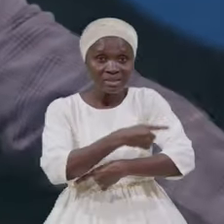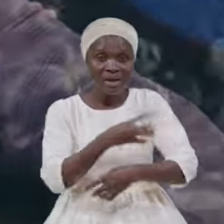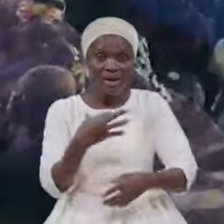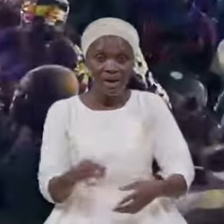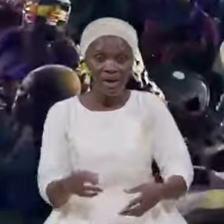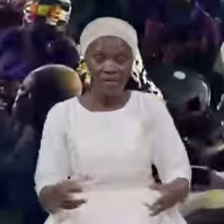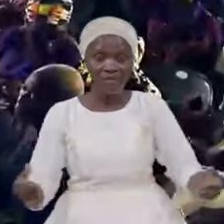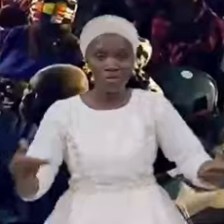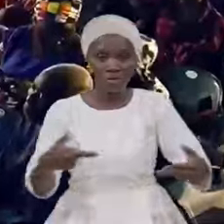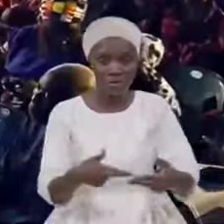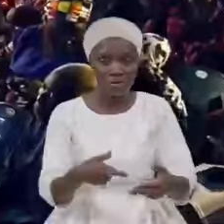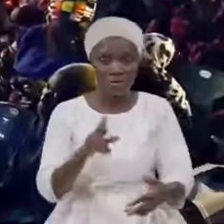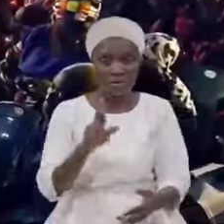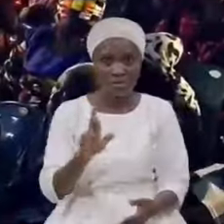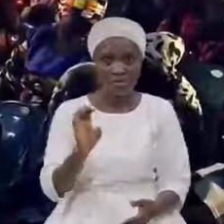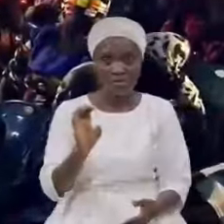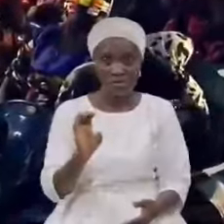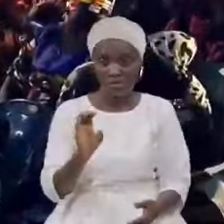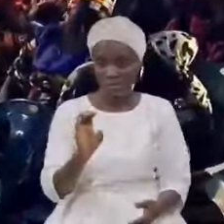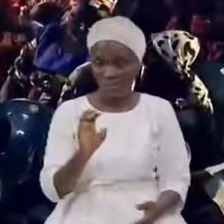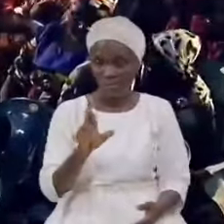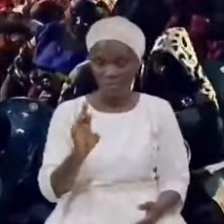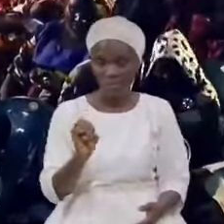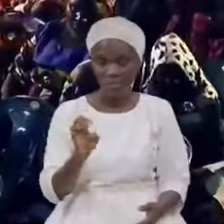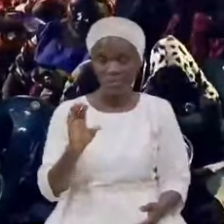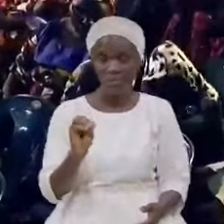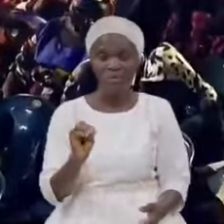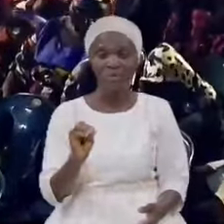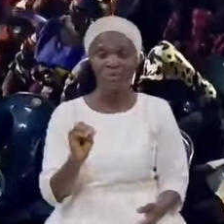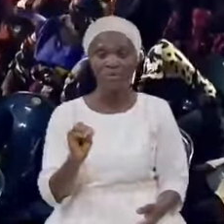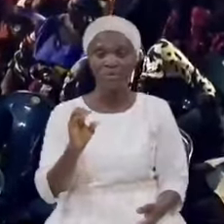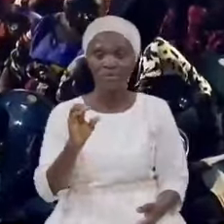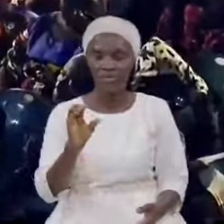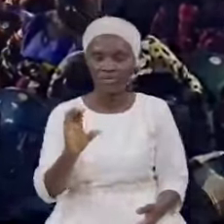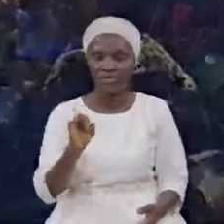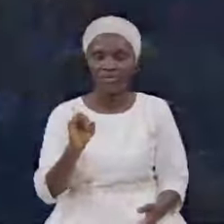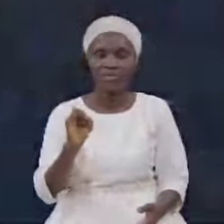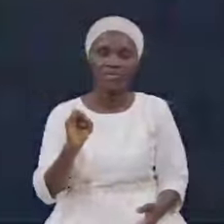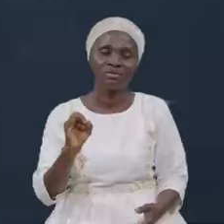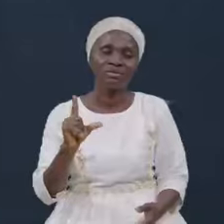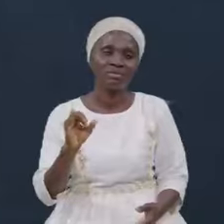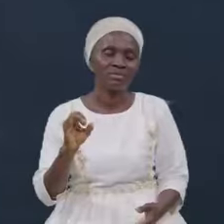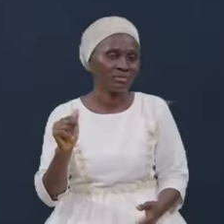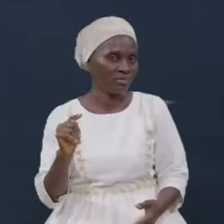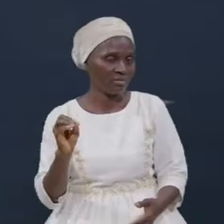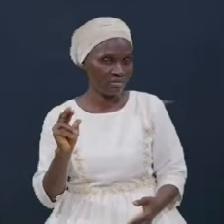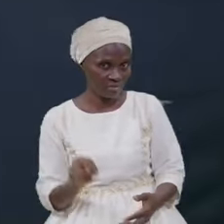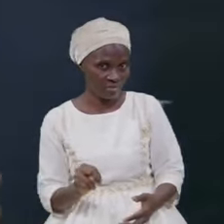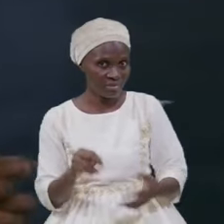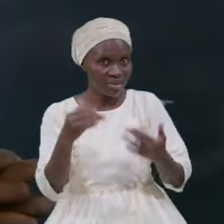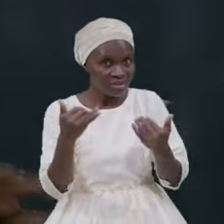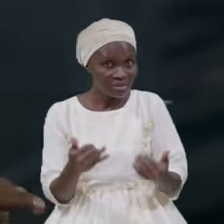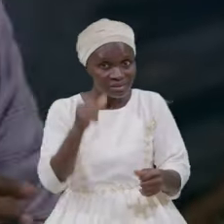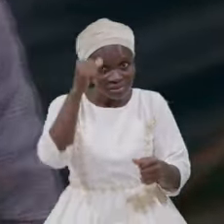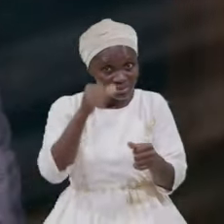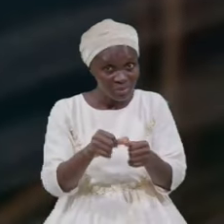la restauration, le jour de la rédemption. Souviens-toi maintenant que Christ est mort pour toi sur la